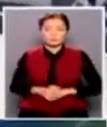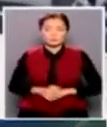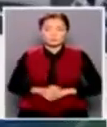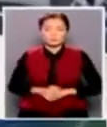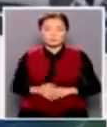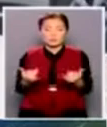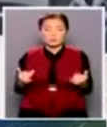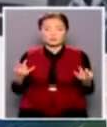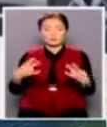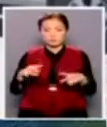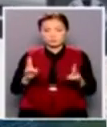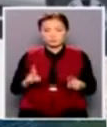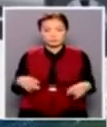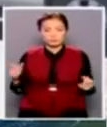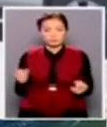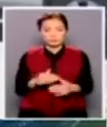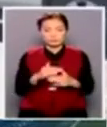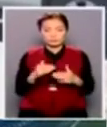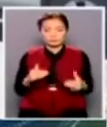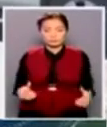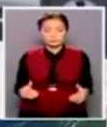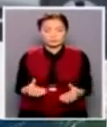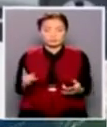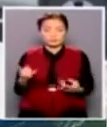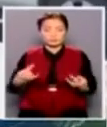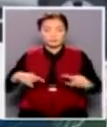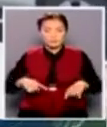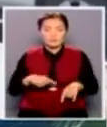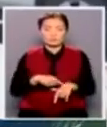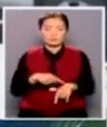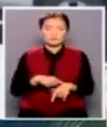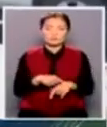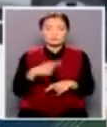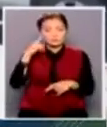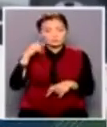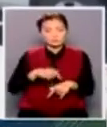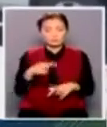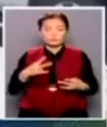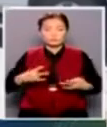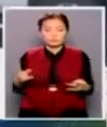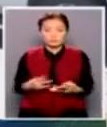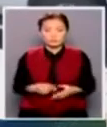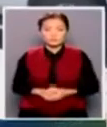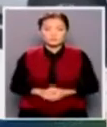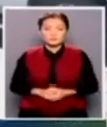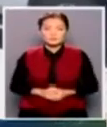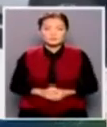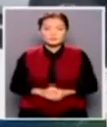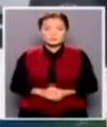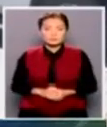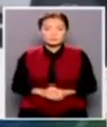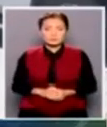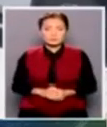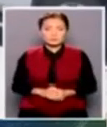деп ойлаймын мен, өзім ойым. Өмірге бала әкелгесін, ойланып өмірге әкелу керек, ол бала қалай асыраймын деп.